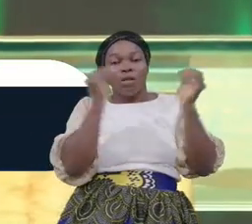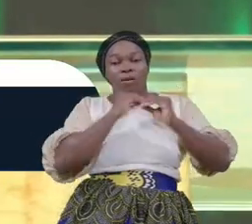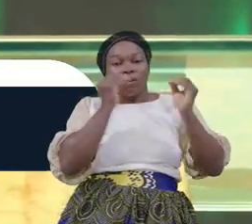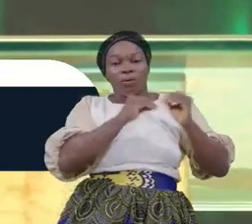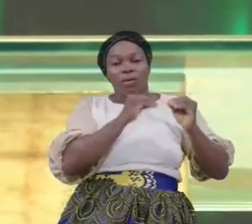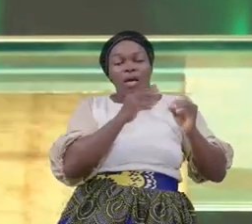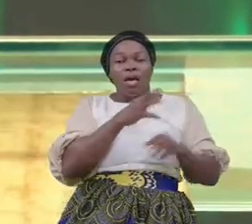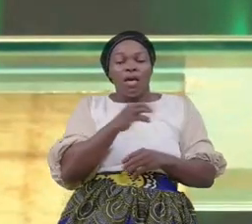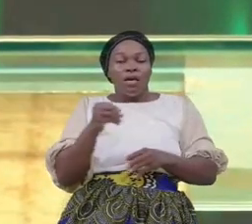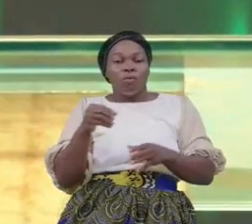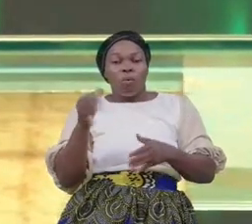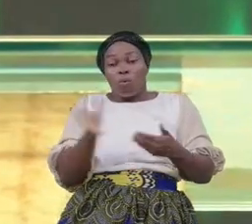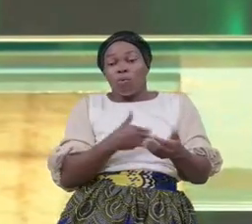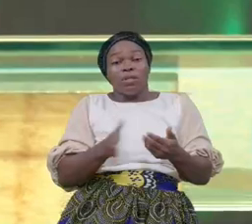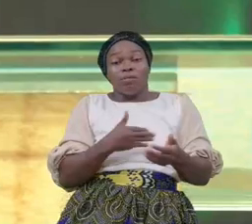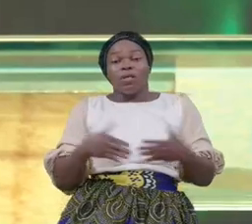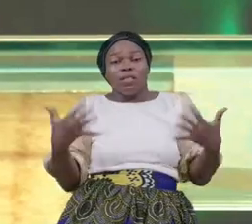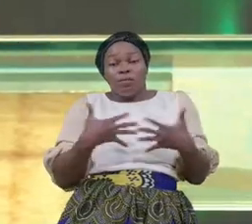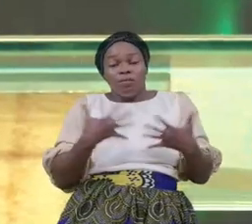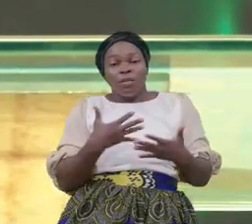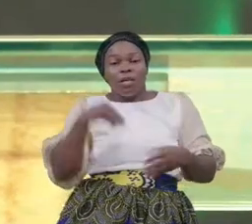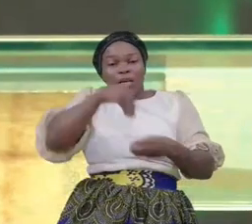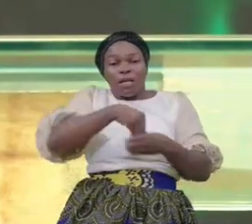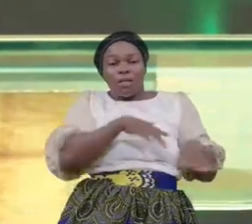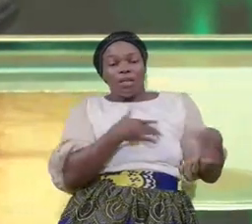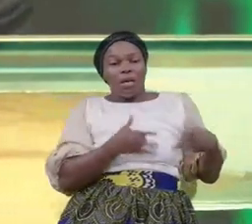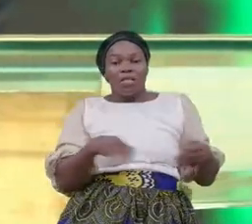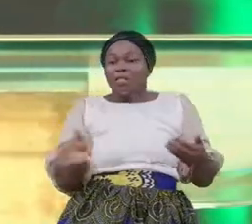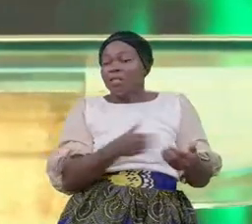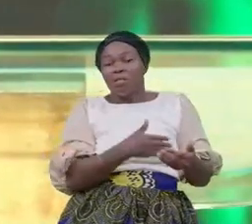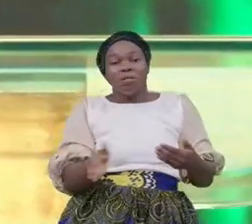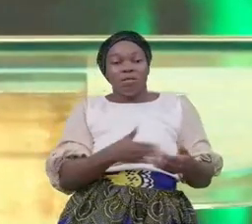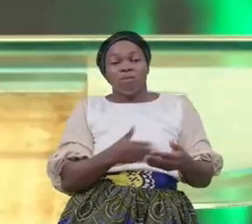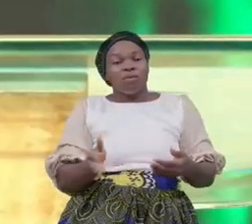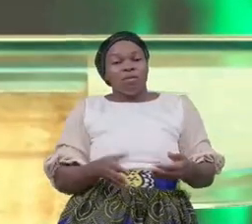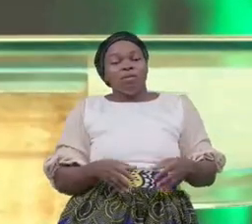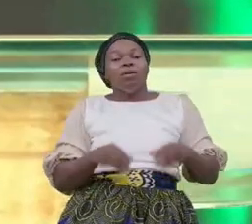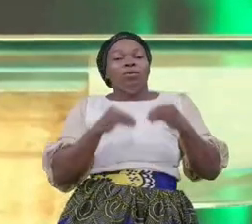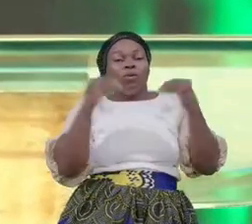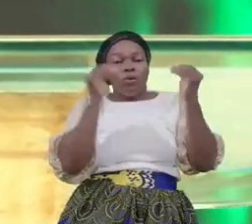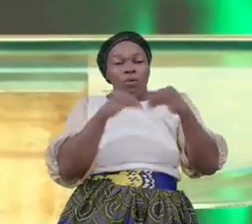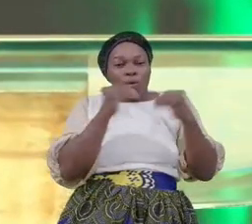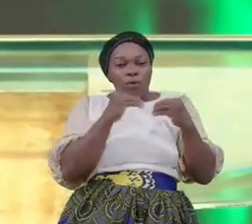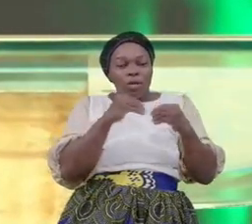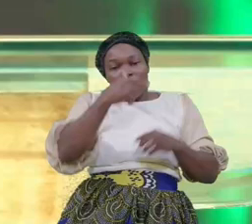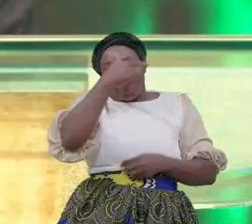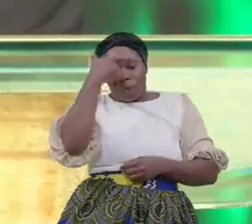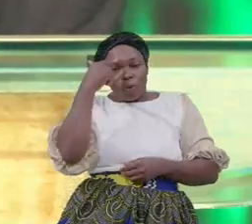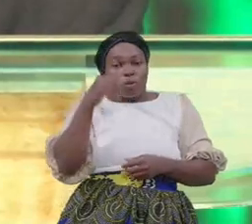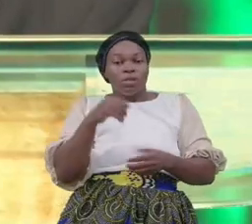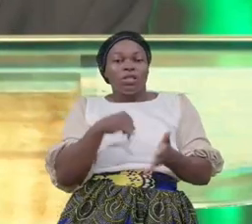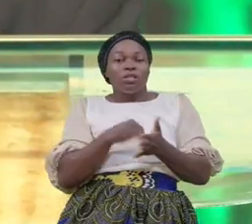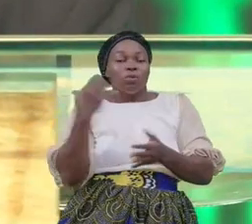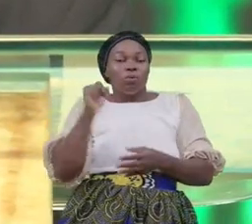soit la crainte dans leur cœur, la peur dans le cœur des enfants d'Israël, ça, c'est rien. Mais c'est réglé